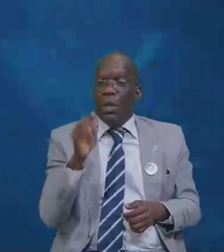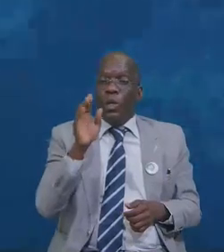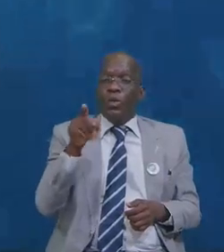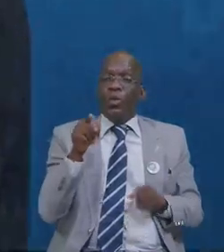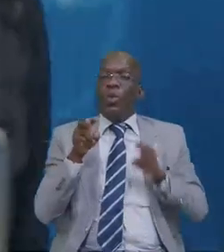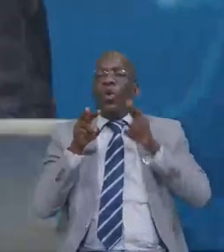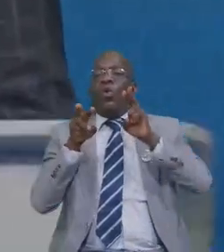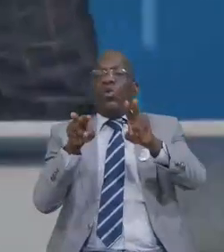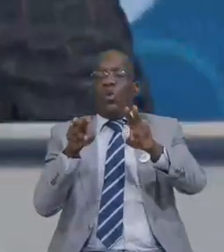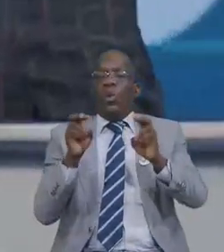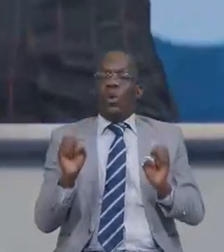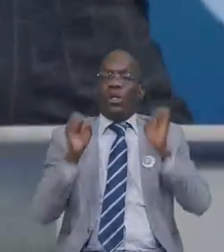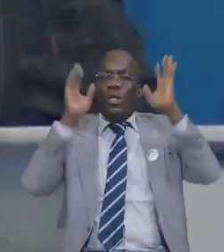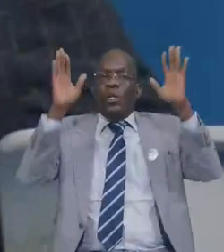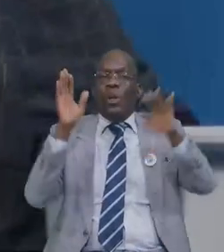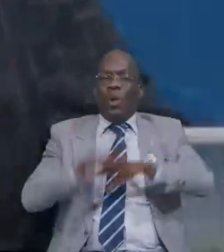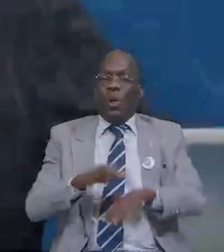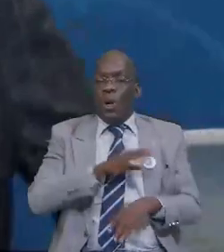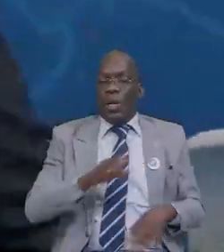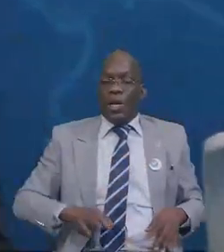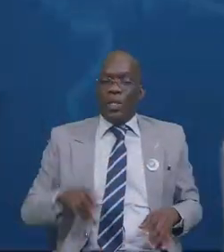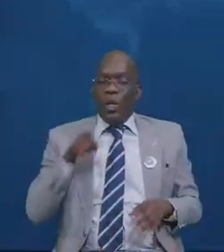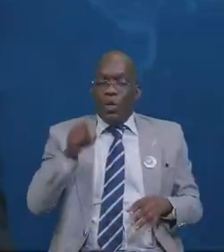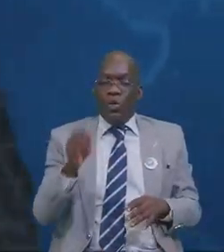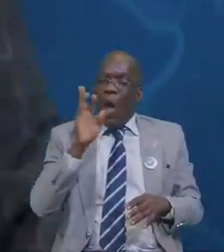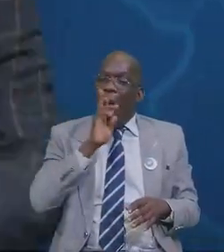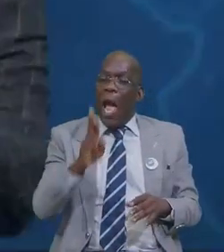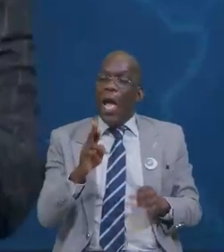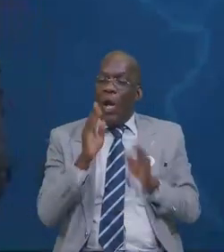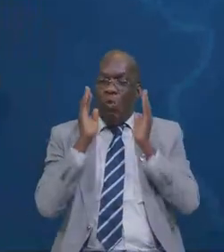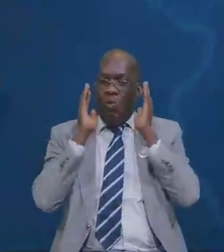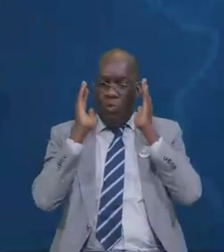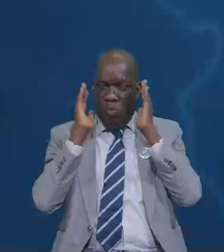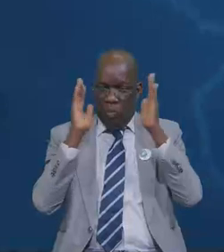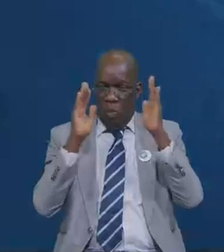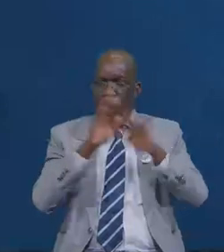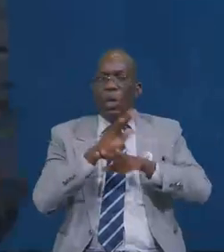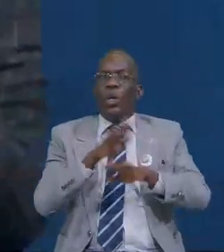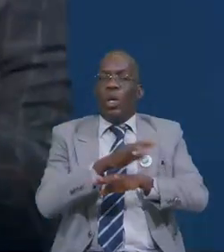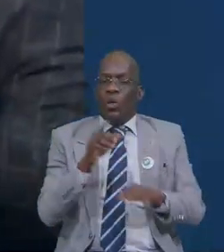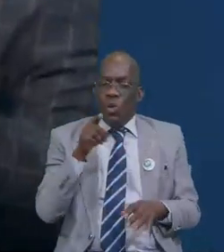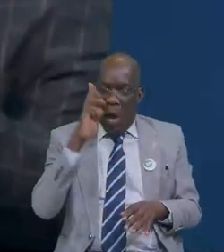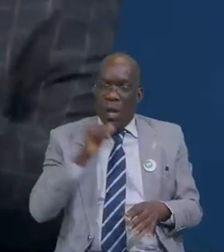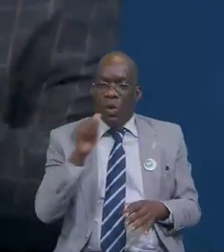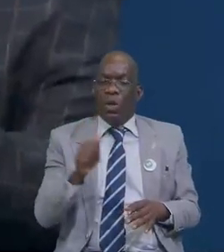à Christ, tu es concentré sur Christ, tu es focalisé sur Christ. Tu ne